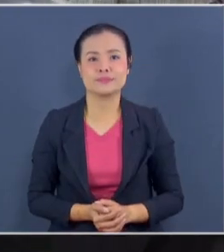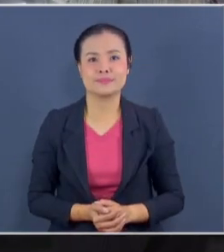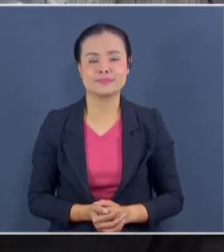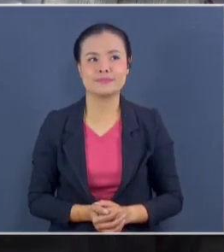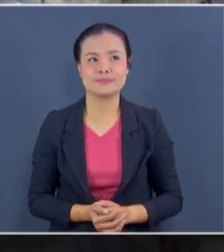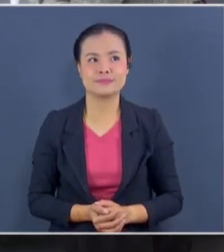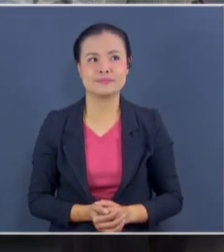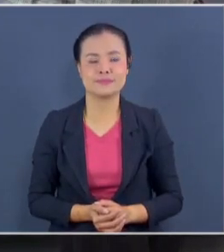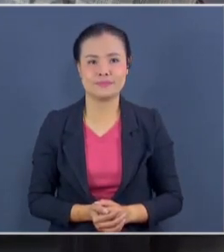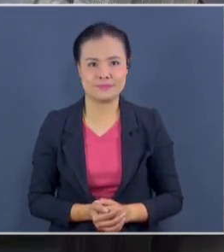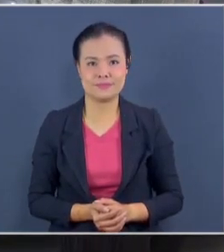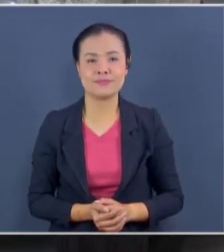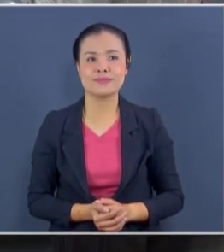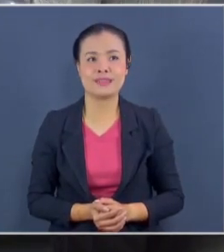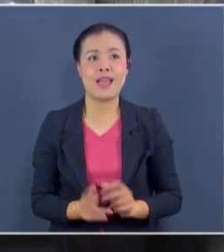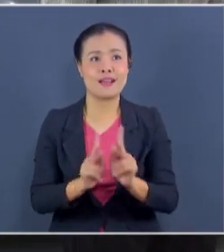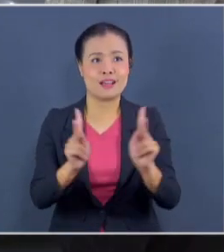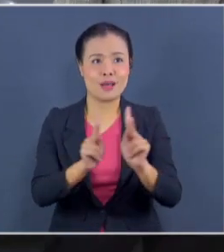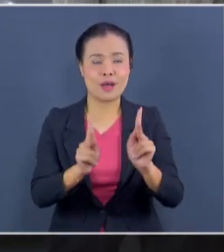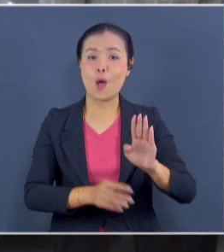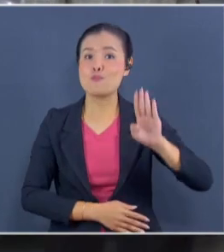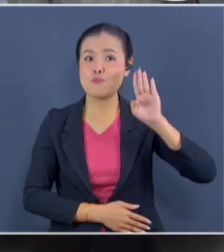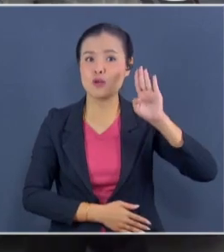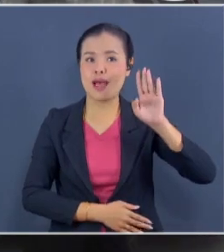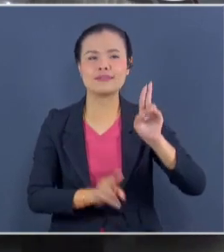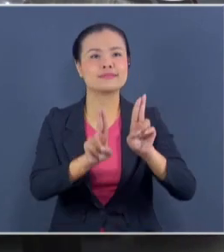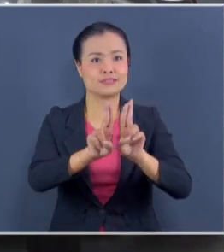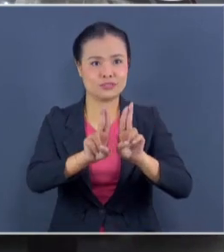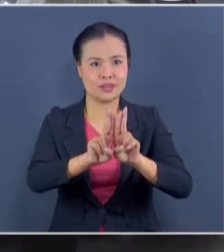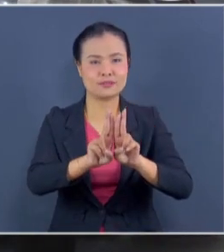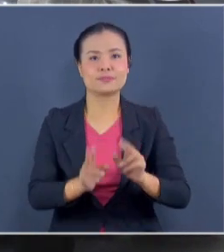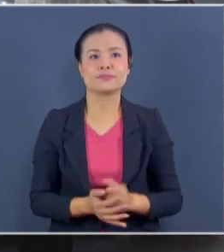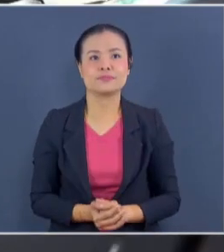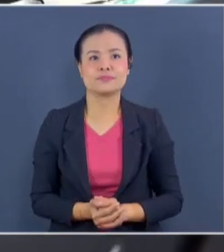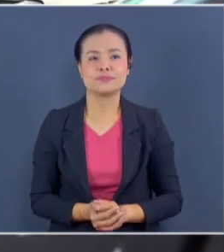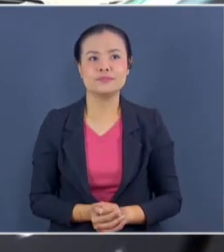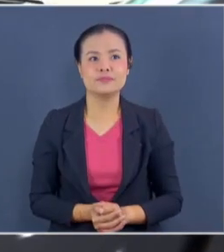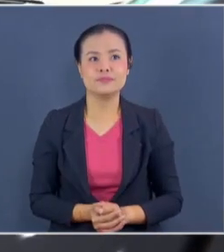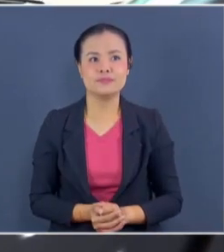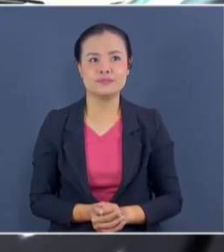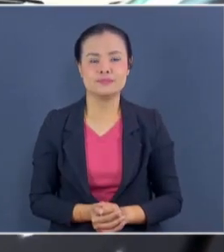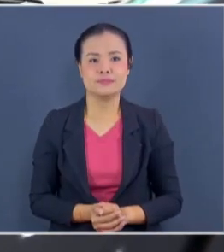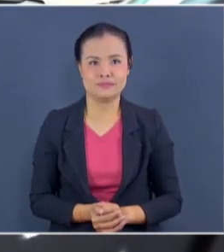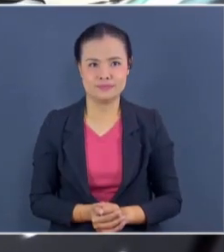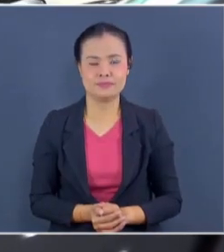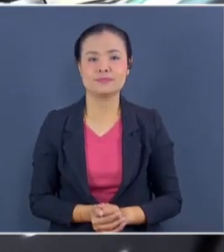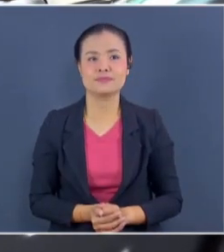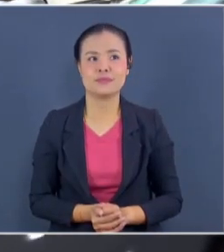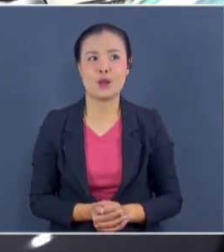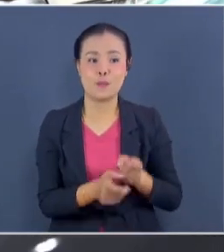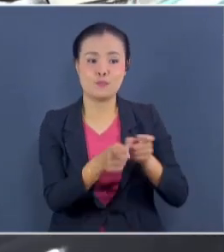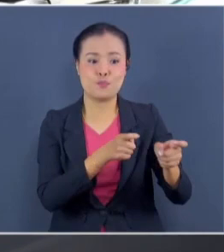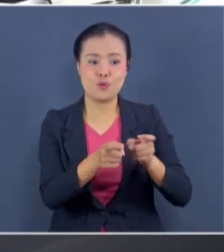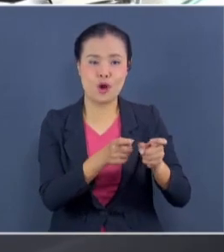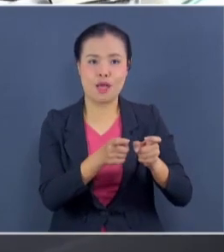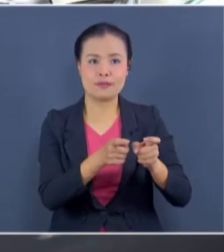วยคุณวิชัยศิลป์อนันทพัฒน์กรรมการบริษัทตีเพชรอีซูซุเซลล์จำกัดและคุณสันวรสพุทธเจริญลาภนะคะผู้จัดการฝ่